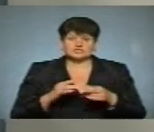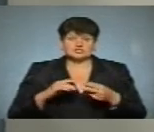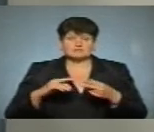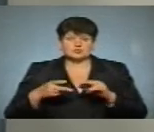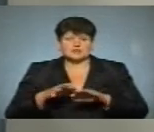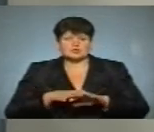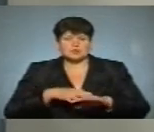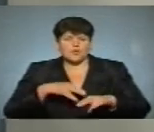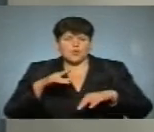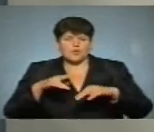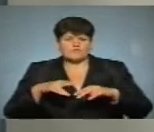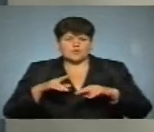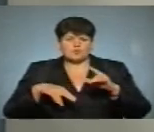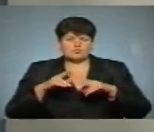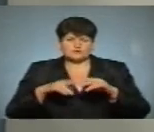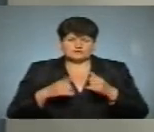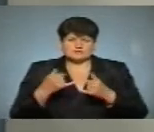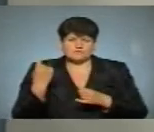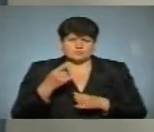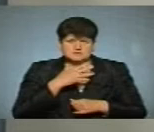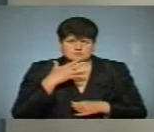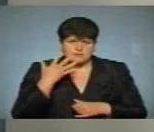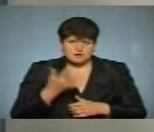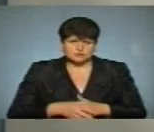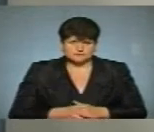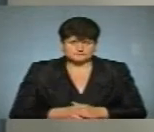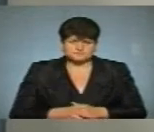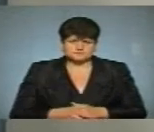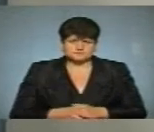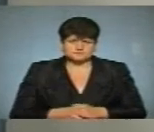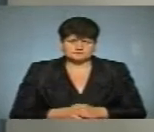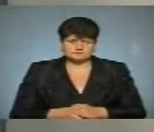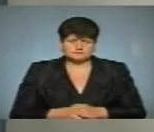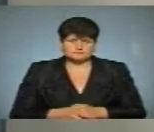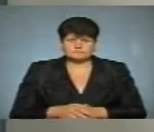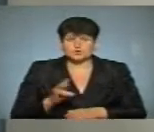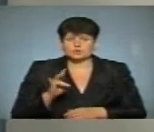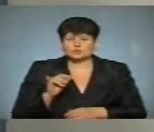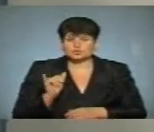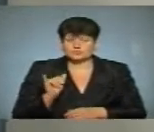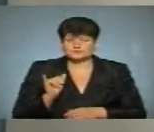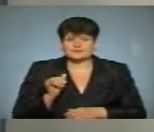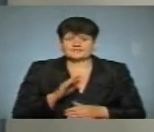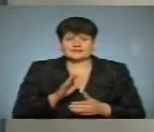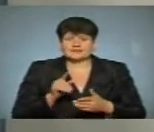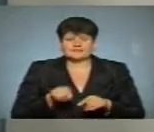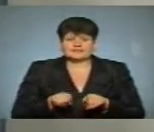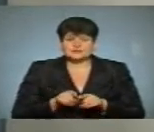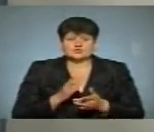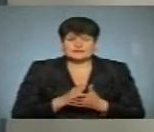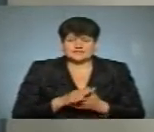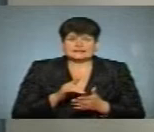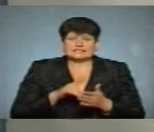на довгобуди, яких у нас в області зараз дуже багато? Дякую. Ну, не те, що є надія. Ми прикладаємо